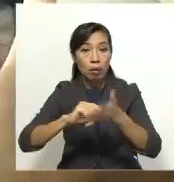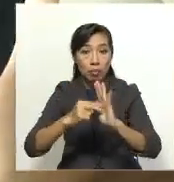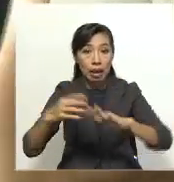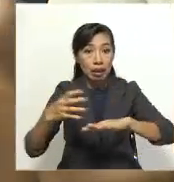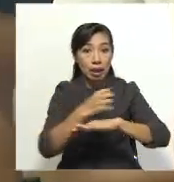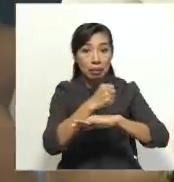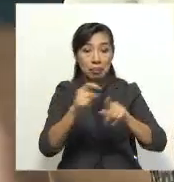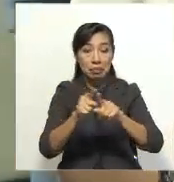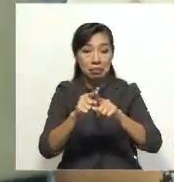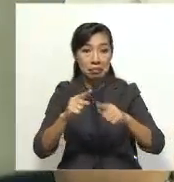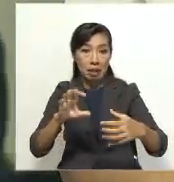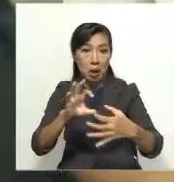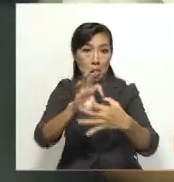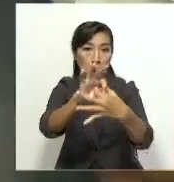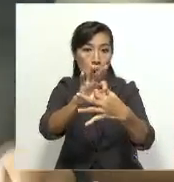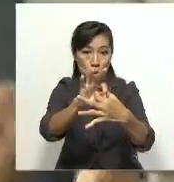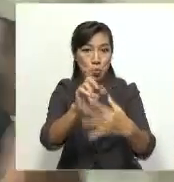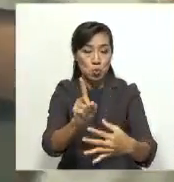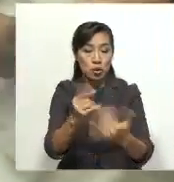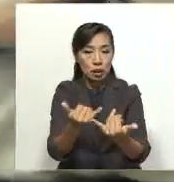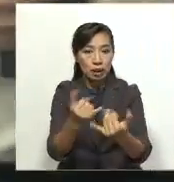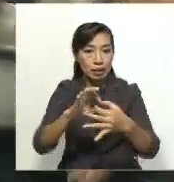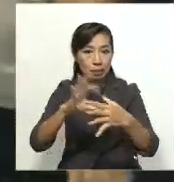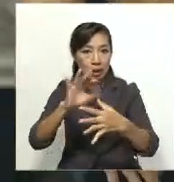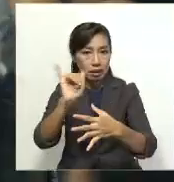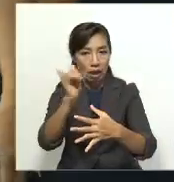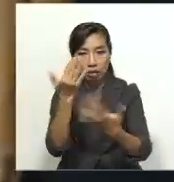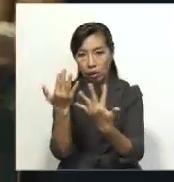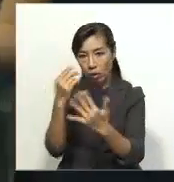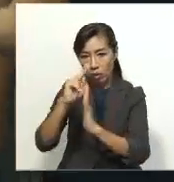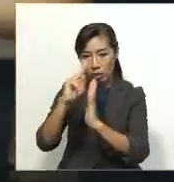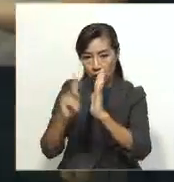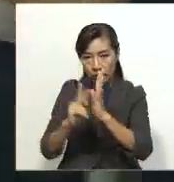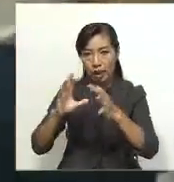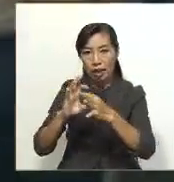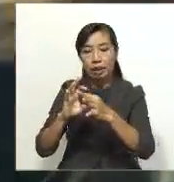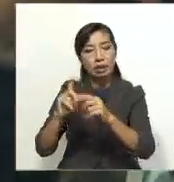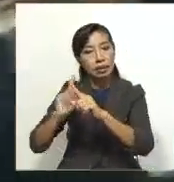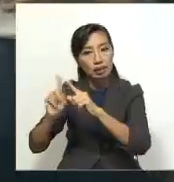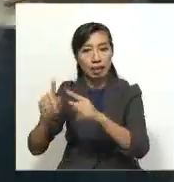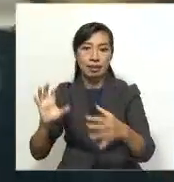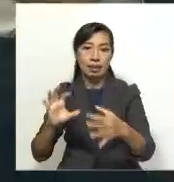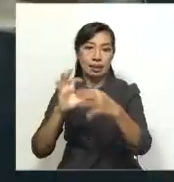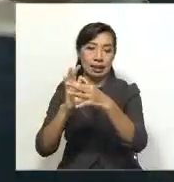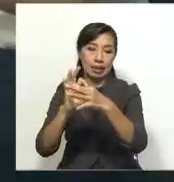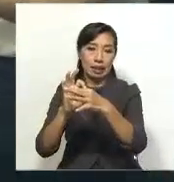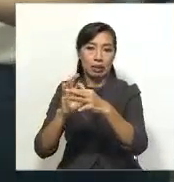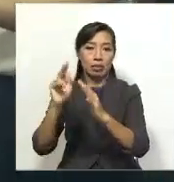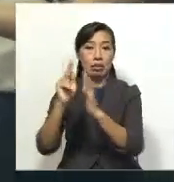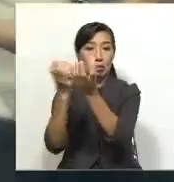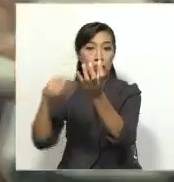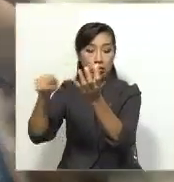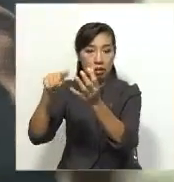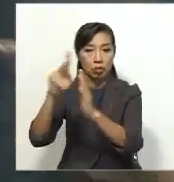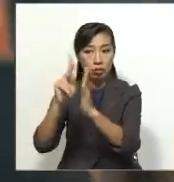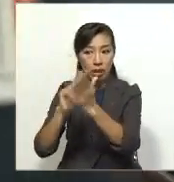อกทั้งหมดค่ะสำหรับการปลดล็อกพรรคการเมืองเนี่ยก็จะต้องรอให้กฎหมายประกอบรัฐธรรมนูญเรียบร้อยซะก่อนส่วนพรรคการเมืองไหนจะมา